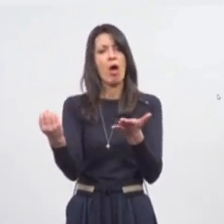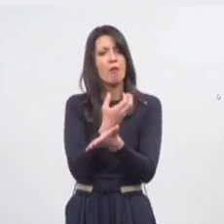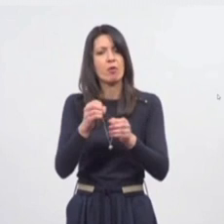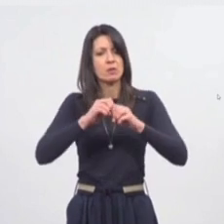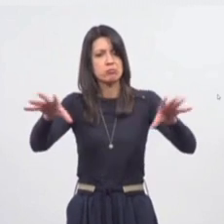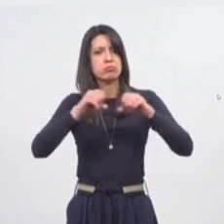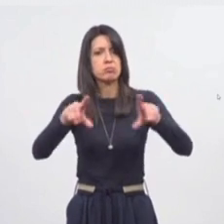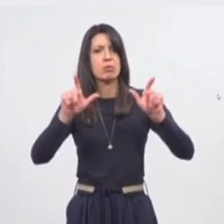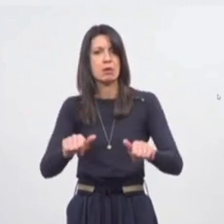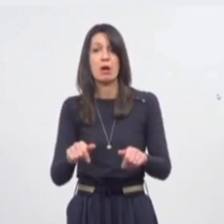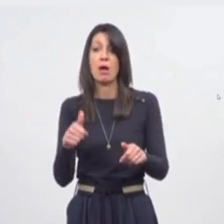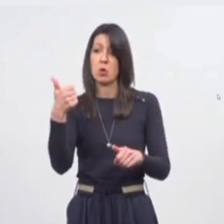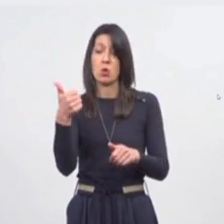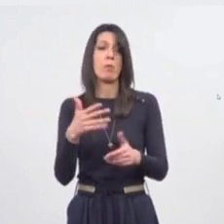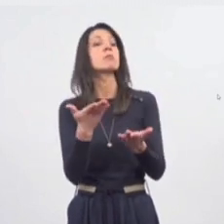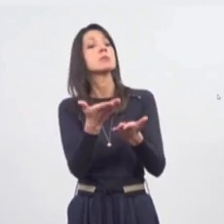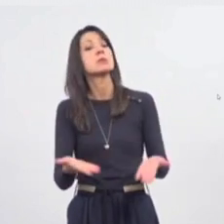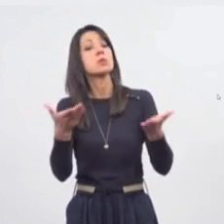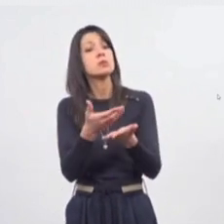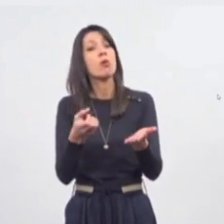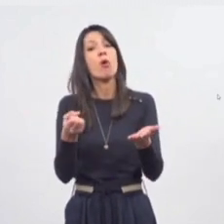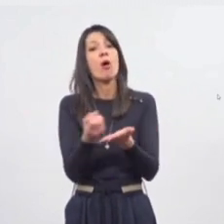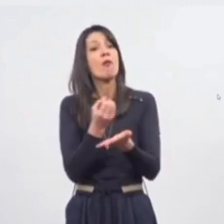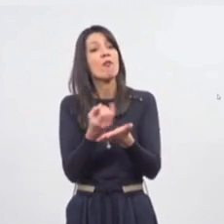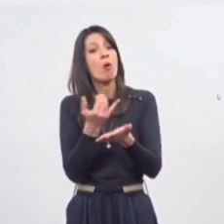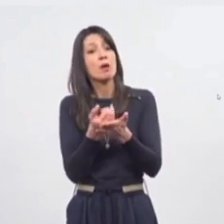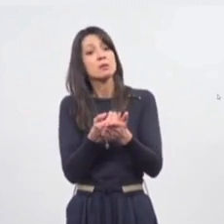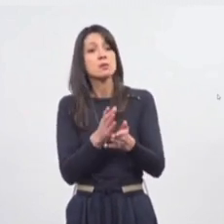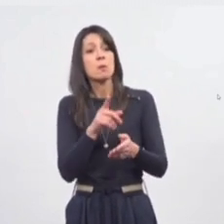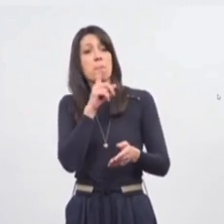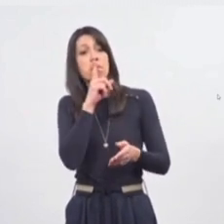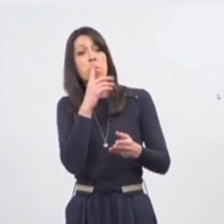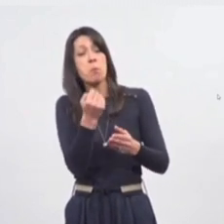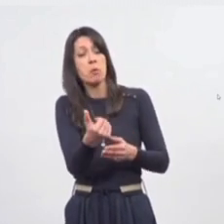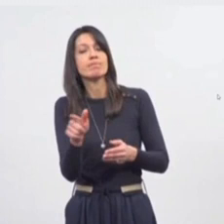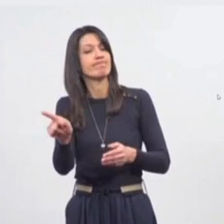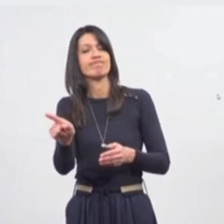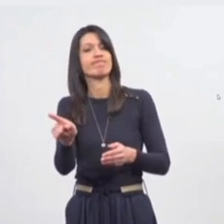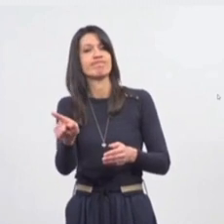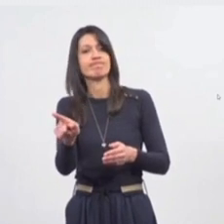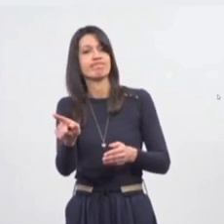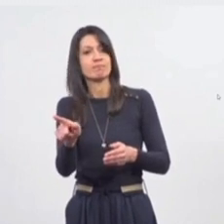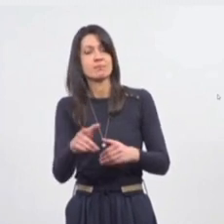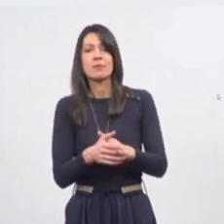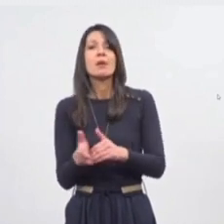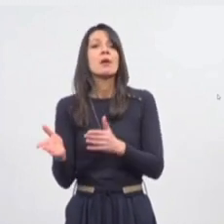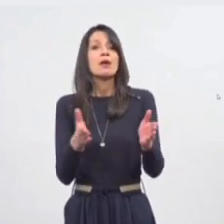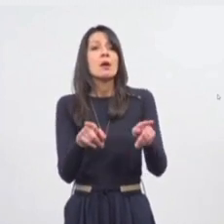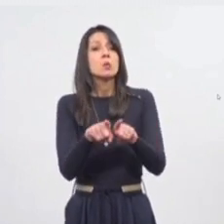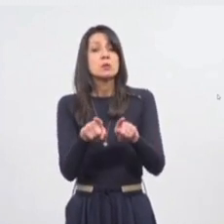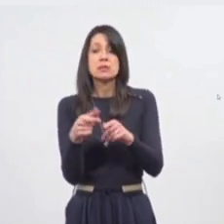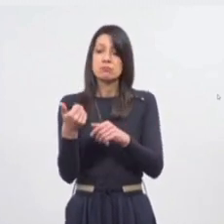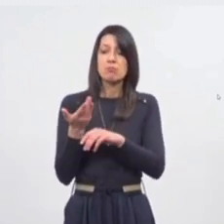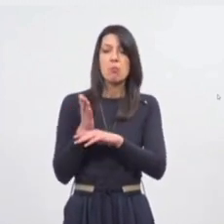désinformation. La déclaration que nous publions aujourd'hui rappelle également l'attachement des